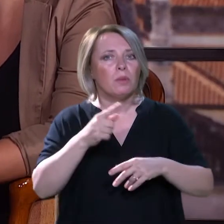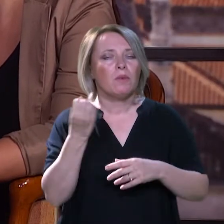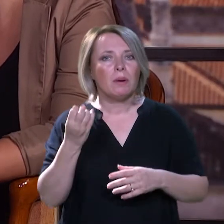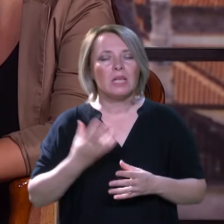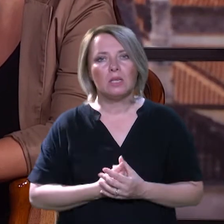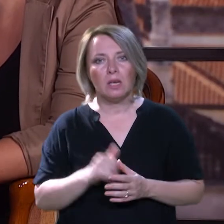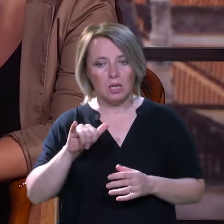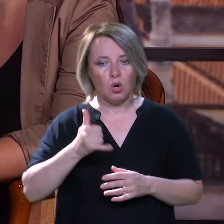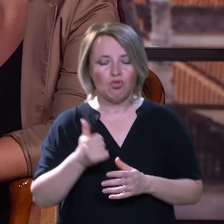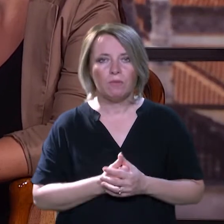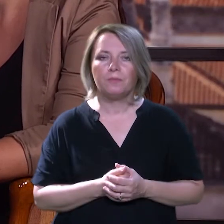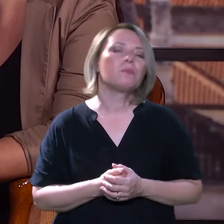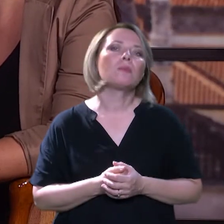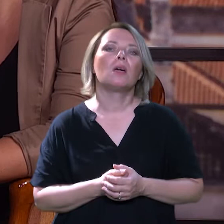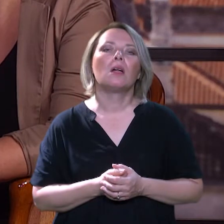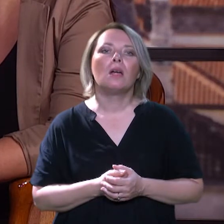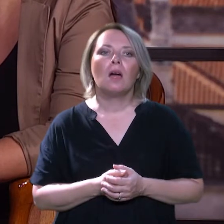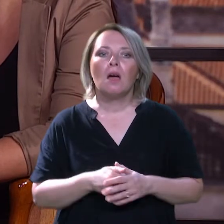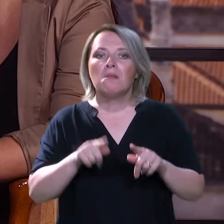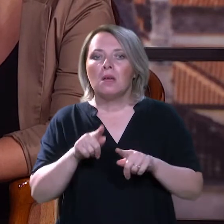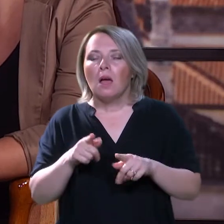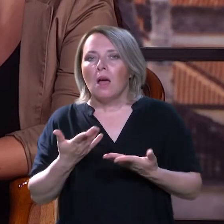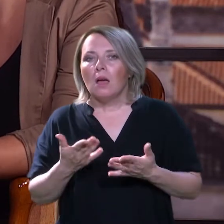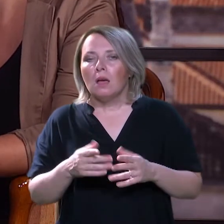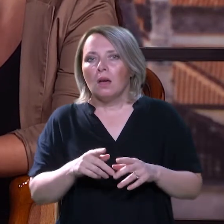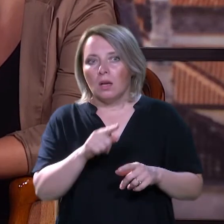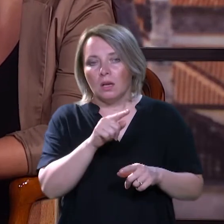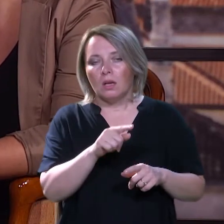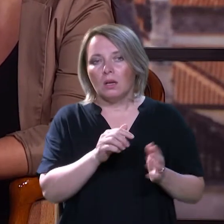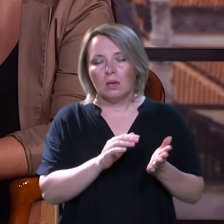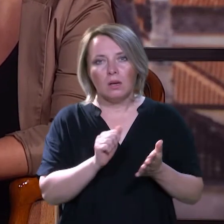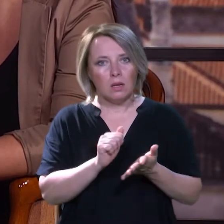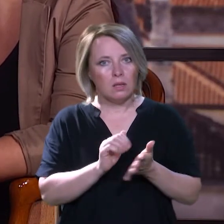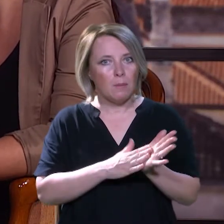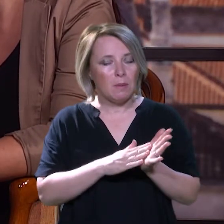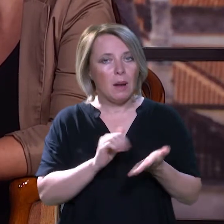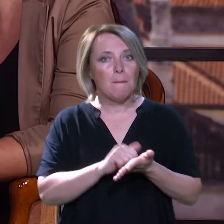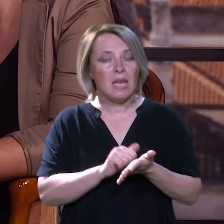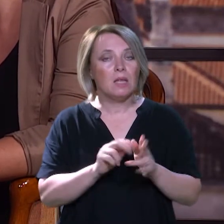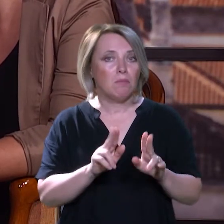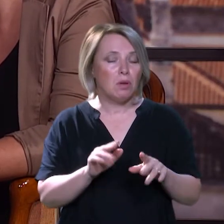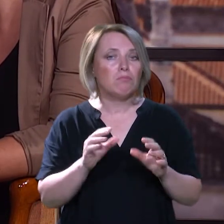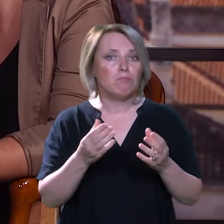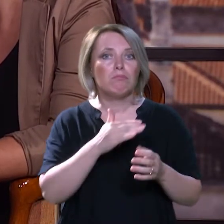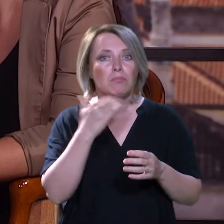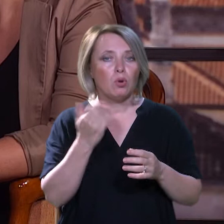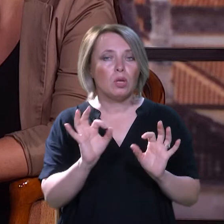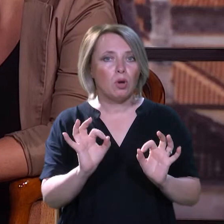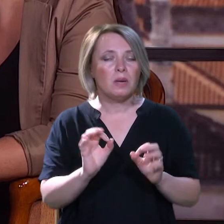tehnologijama, novim medijima, rekli smo da naravno ima i tu dosta dobrih stvari. Uh-huh. A koliko zapravo